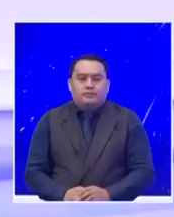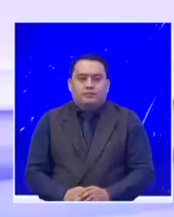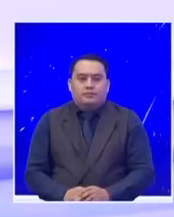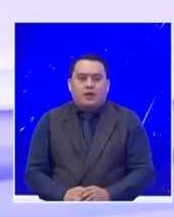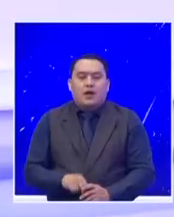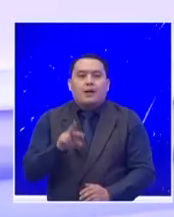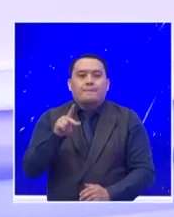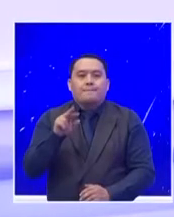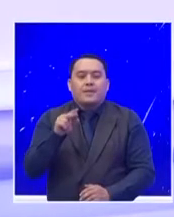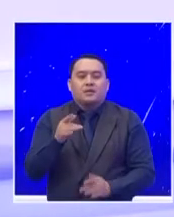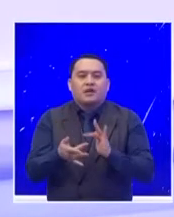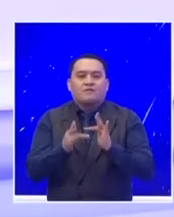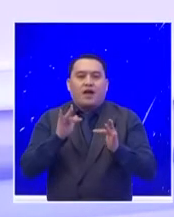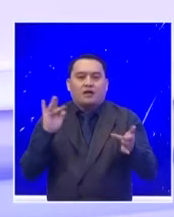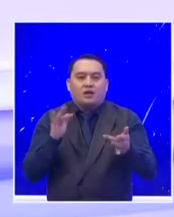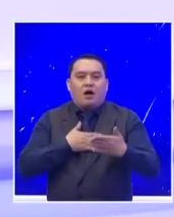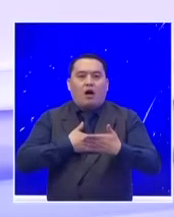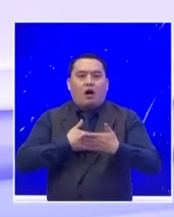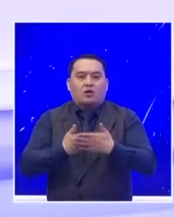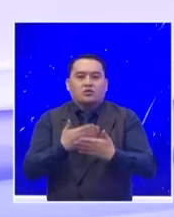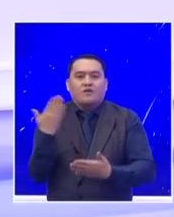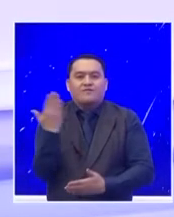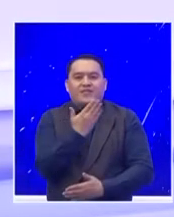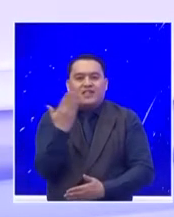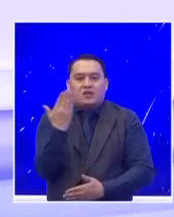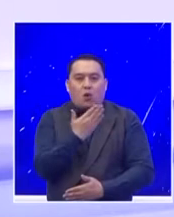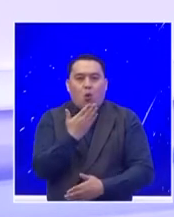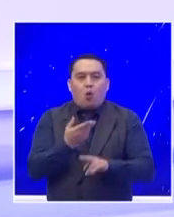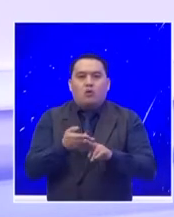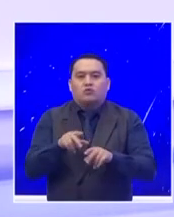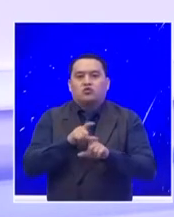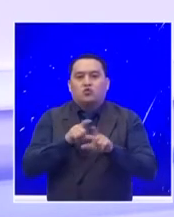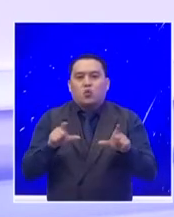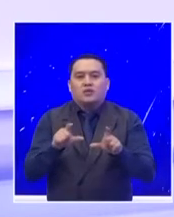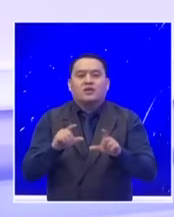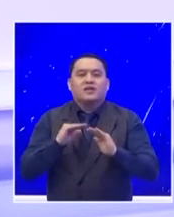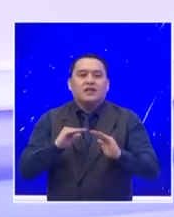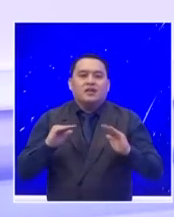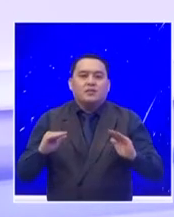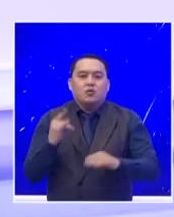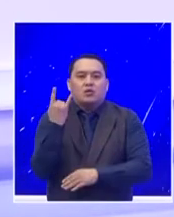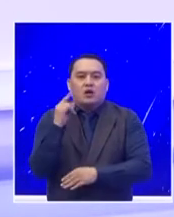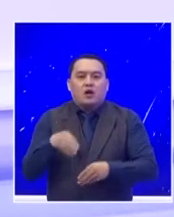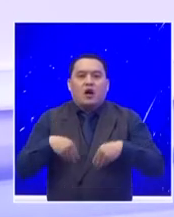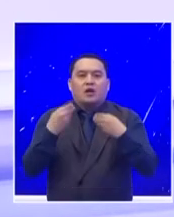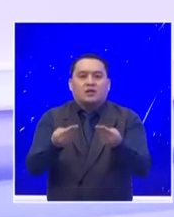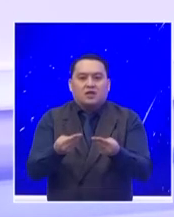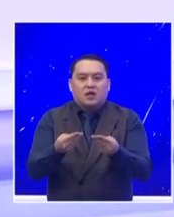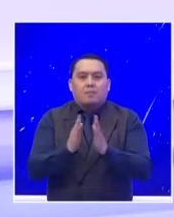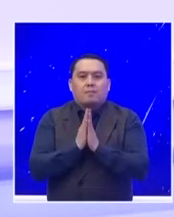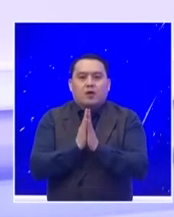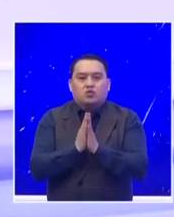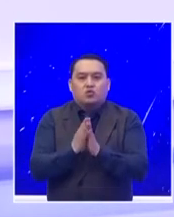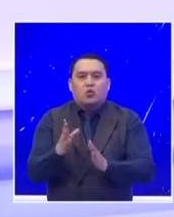В пятницу в Казнете стали активно распространять видео со школьницей, которая дала свои карманные деньги мужчине,